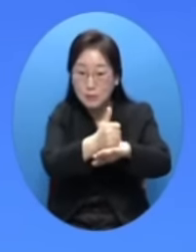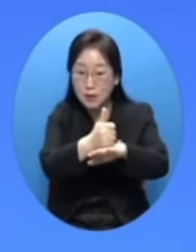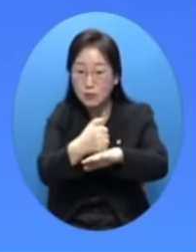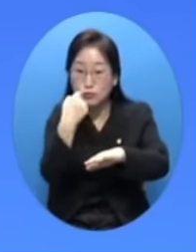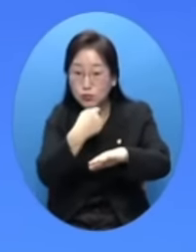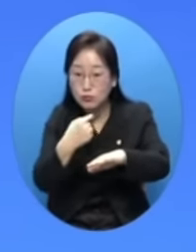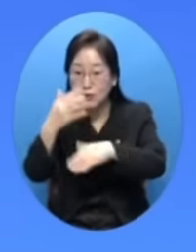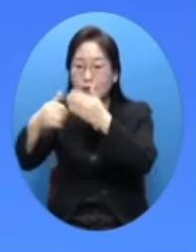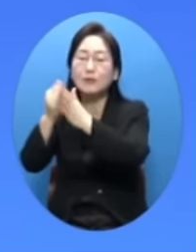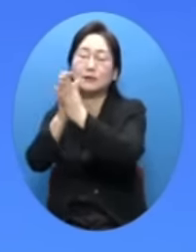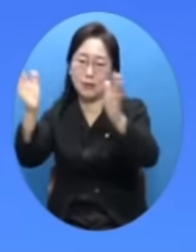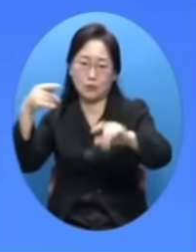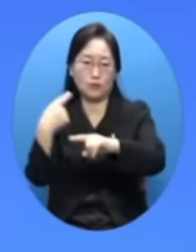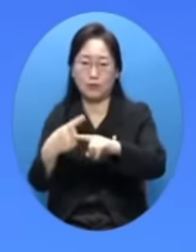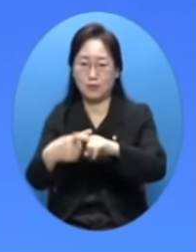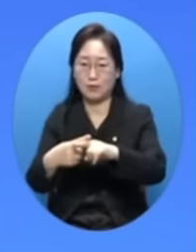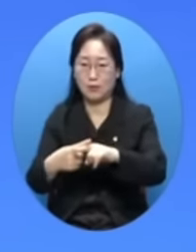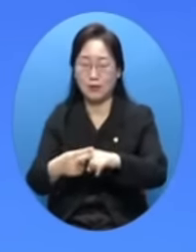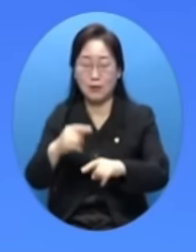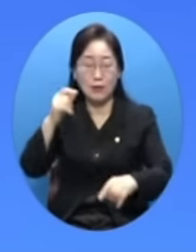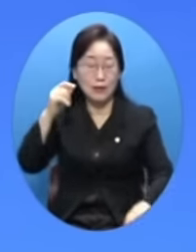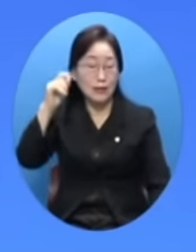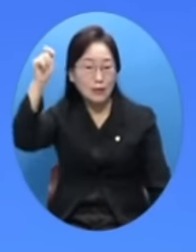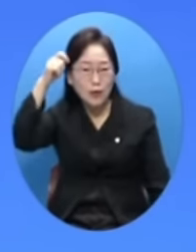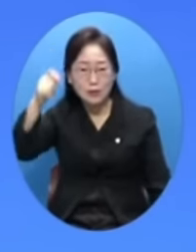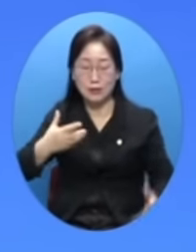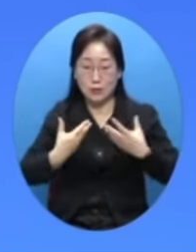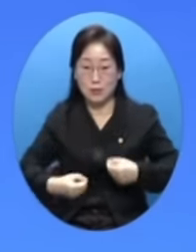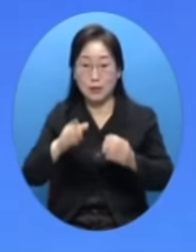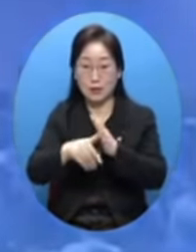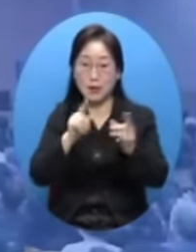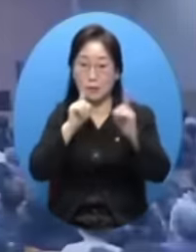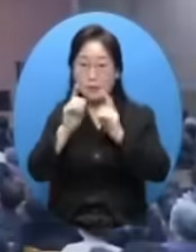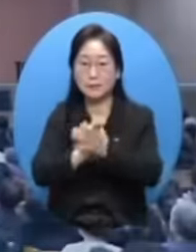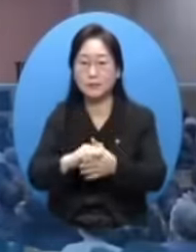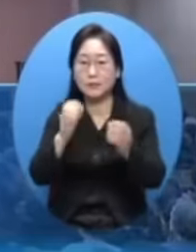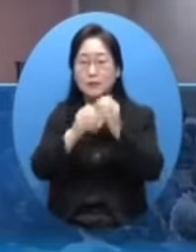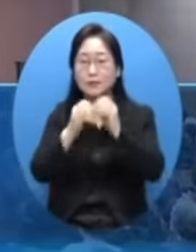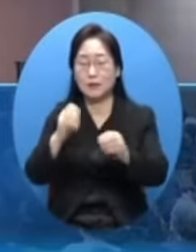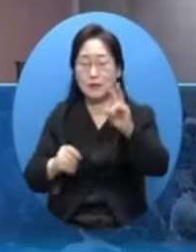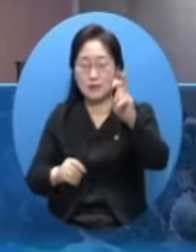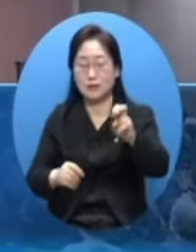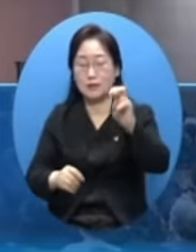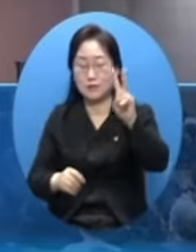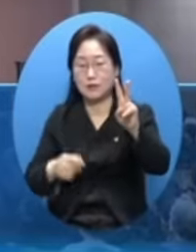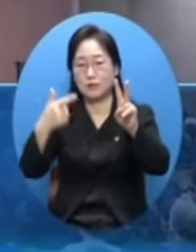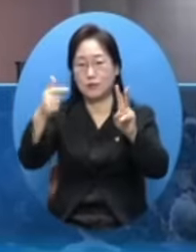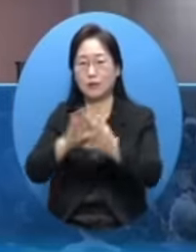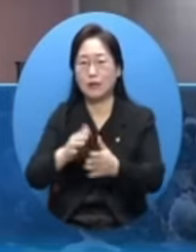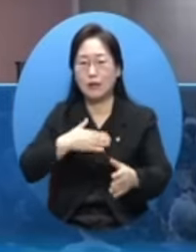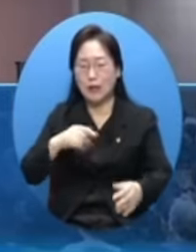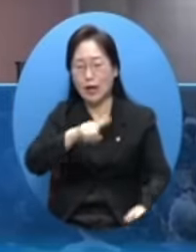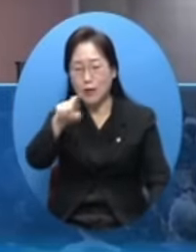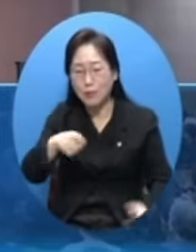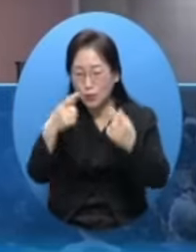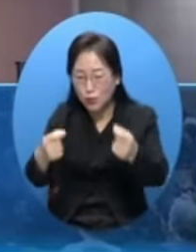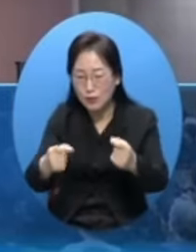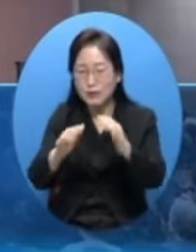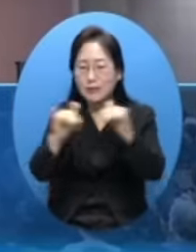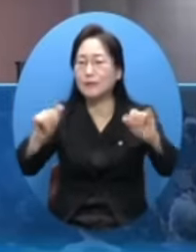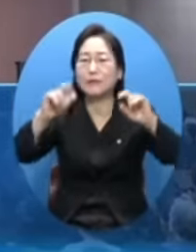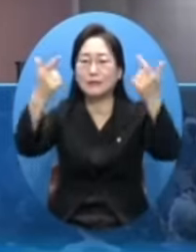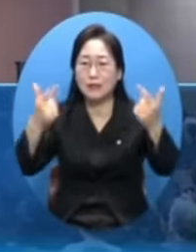시작입니다 다윗이 절망 가운데 이렇게 부르짖습니다 시편 22편 6절입니다 나는 벌레요 사람이